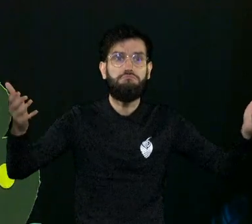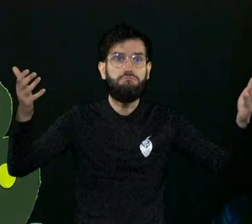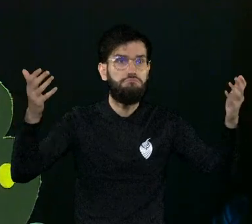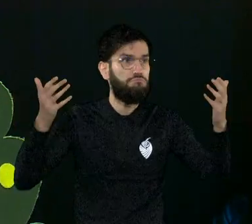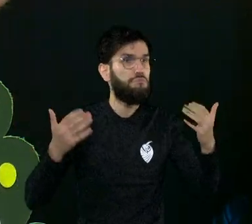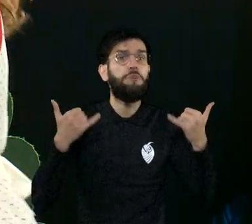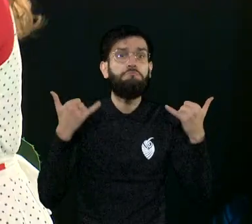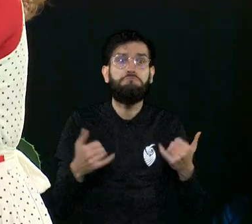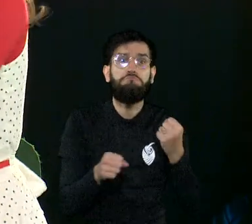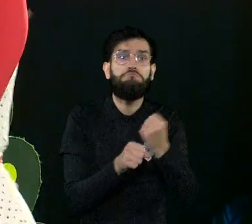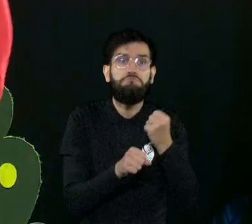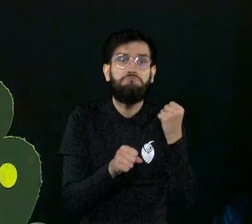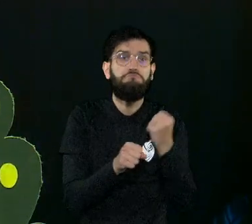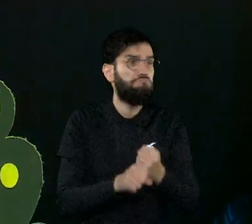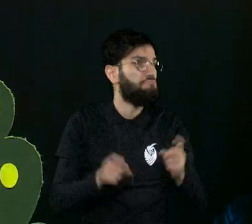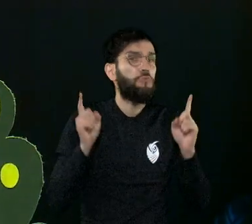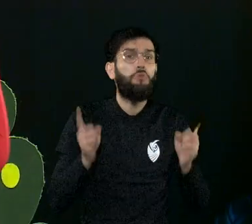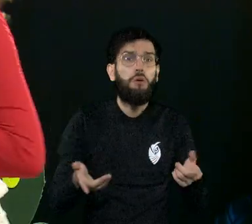čo urobíme?